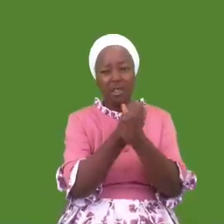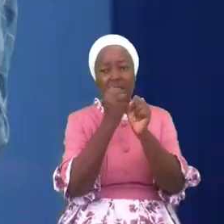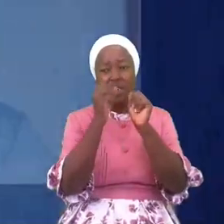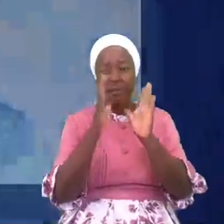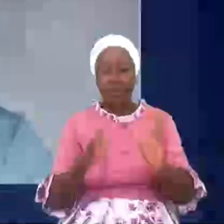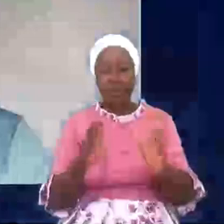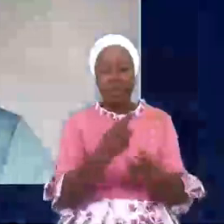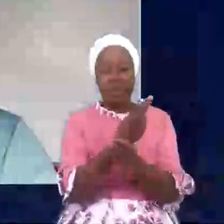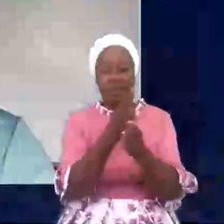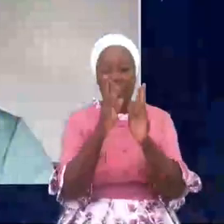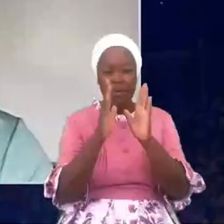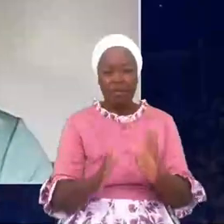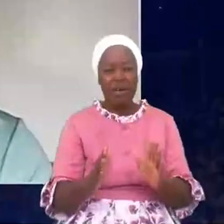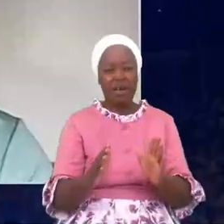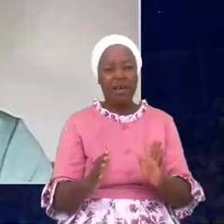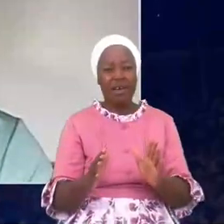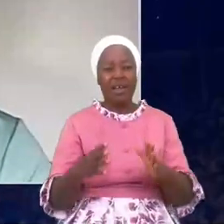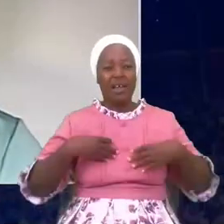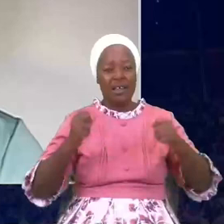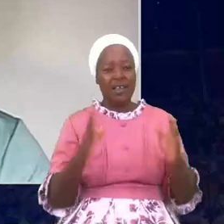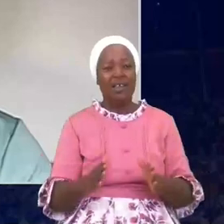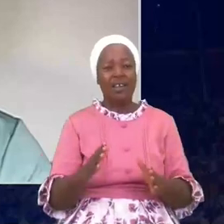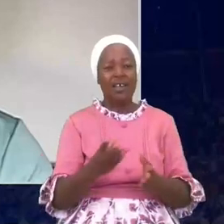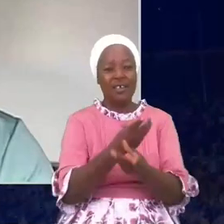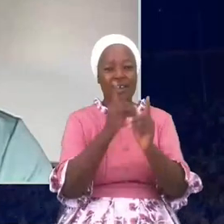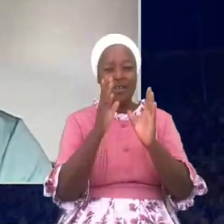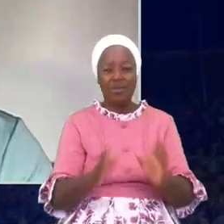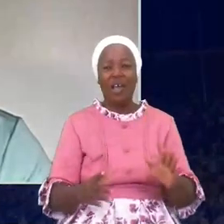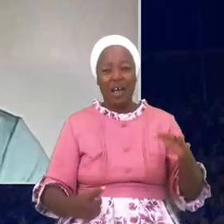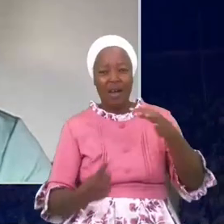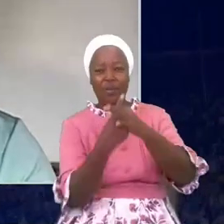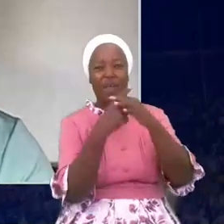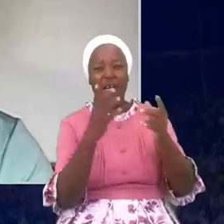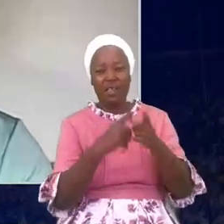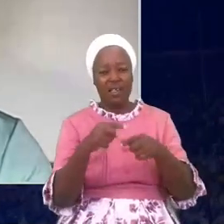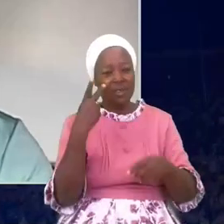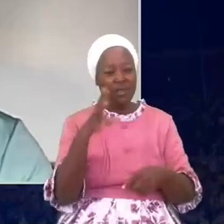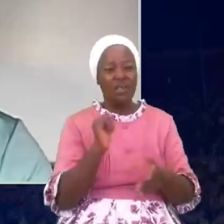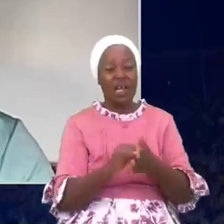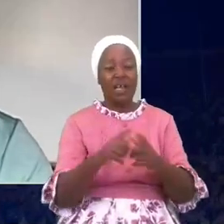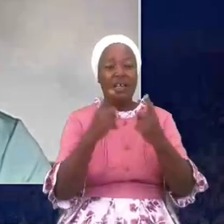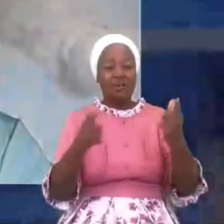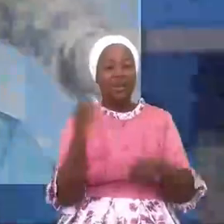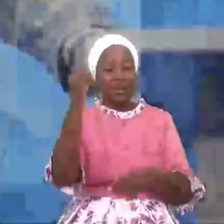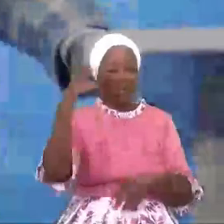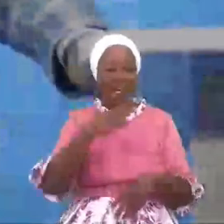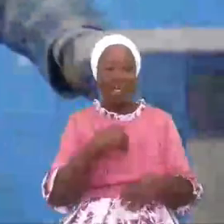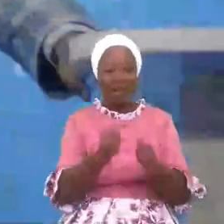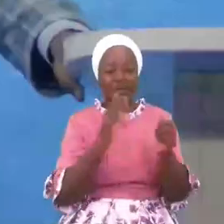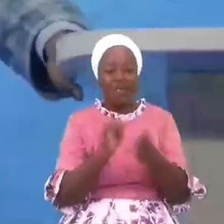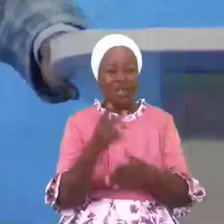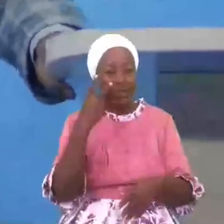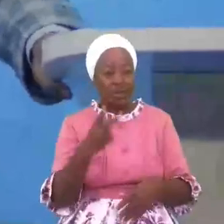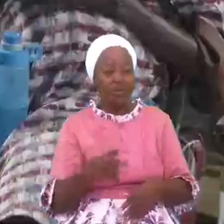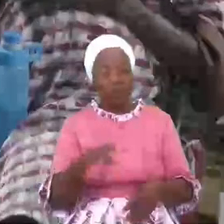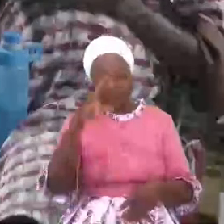le Rédempteur, le Guérisseur, le Libérateur est apparu. Et ils ont vu une grande lumière. Quiconque l'a vu a